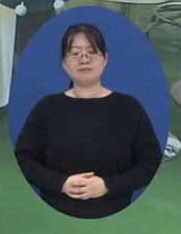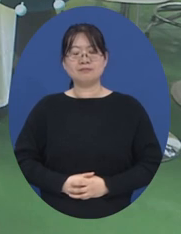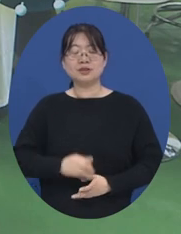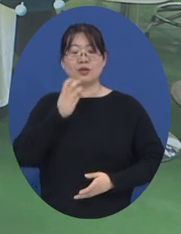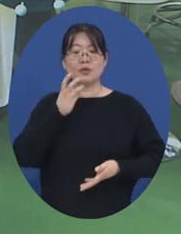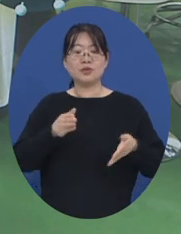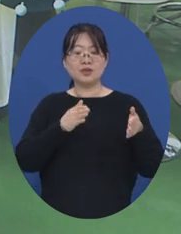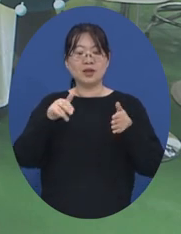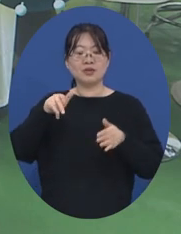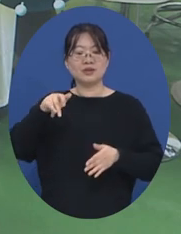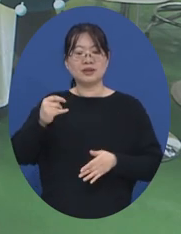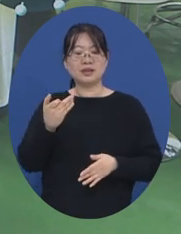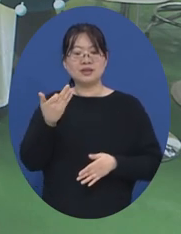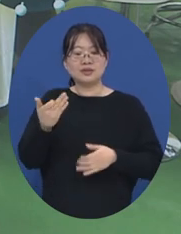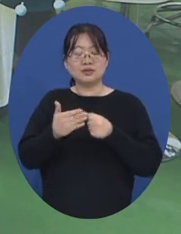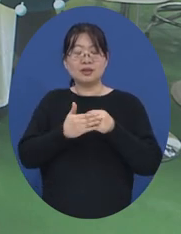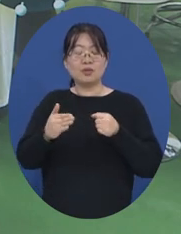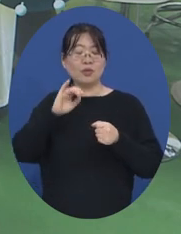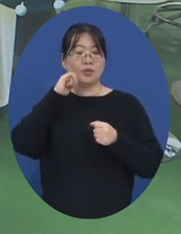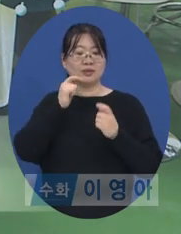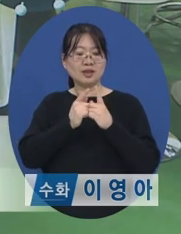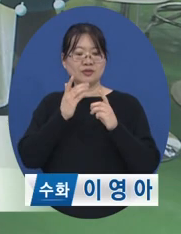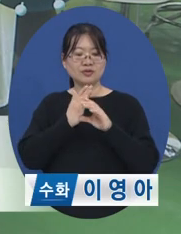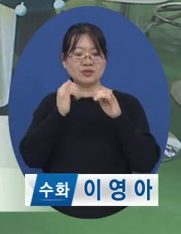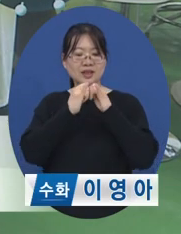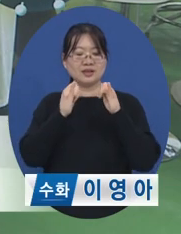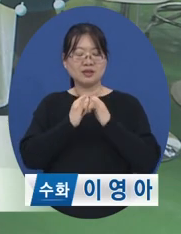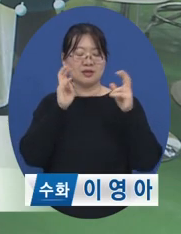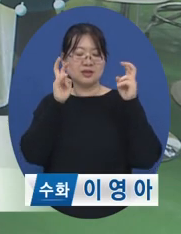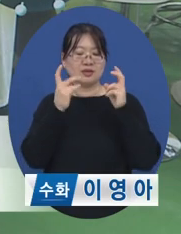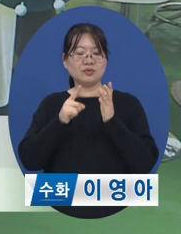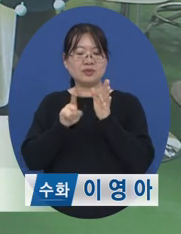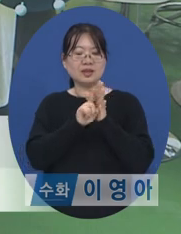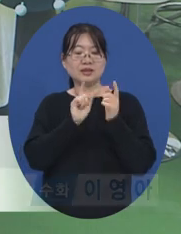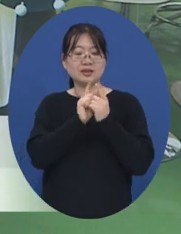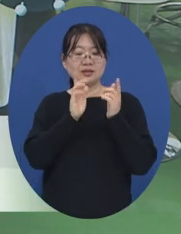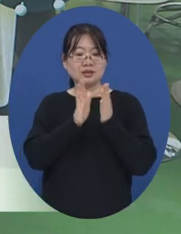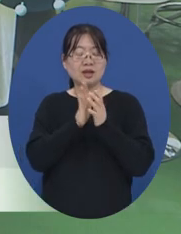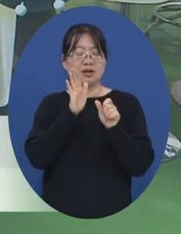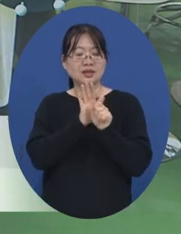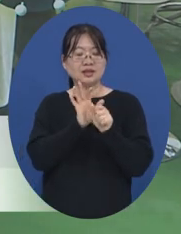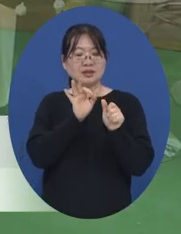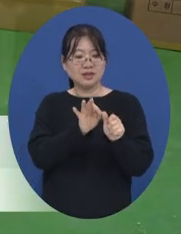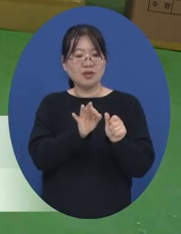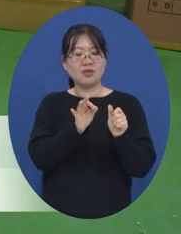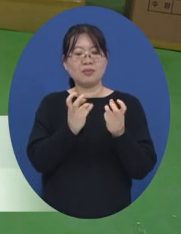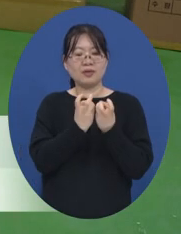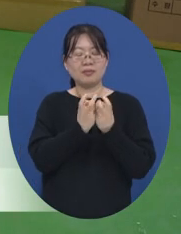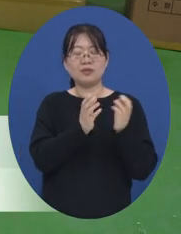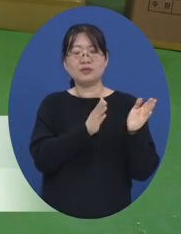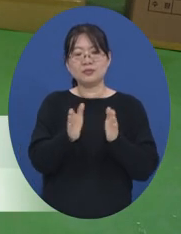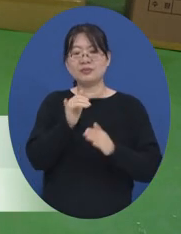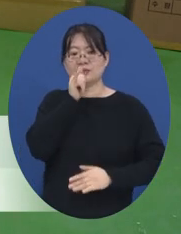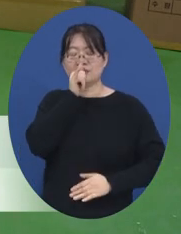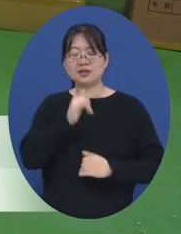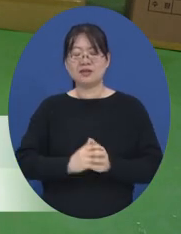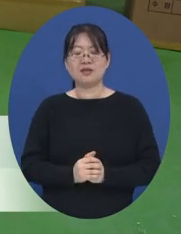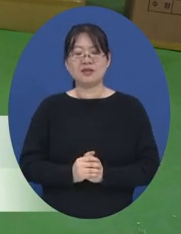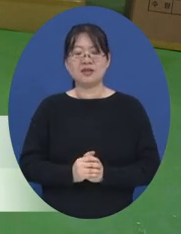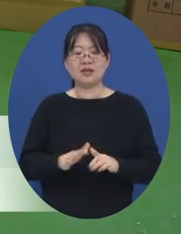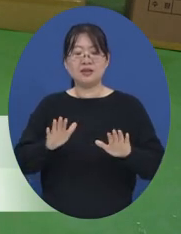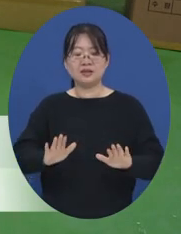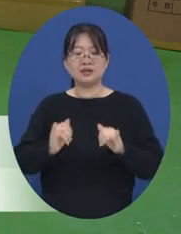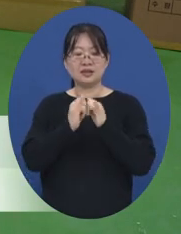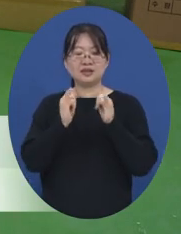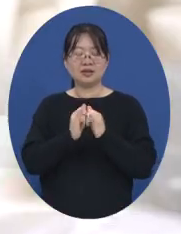경기도가 쿠론 알고 탓에 어려움을 겪는 사회적 기업을 위해 실질적인 지원책을 마련했다 고 밝혔습니다 도는